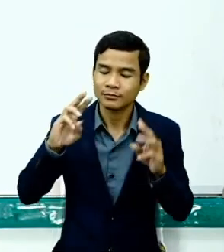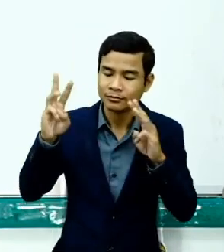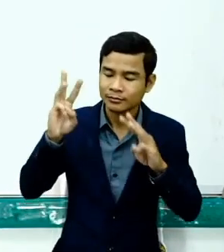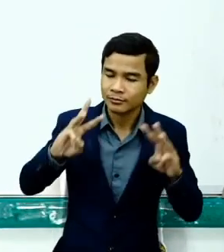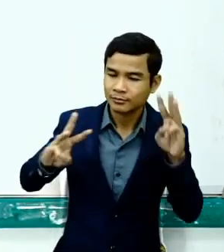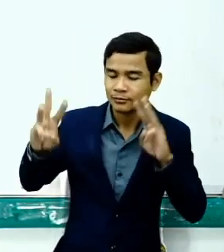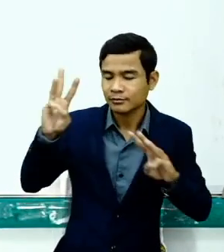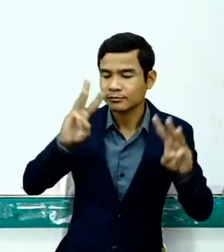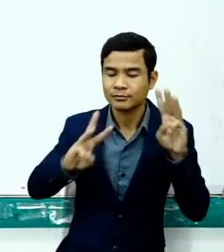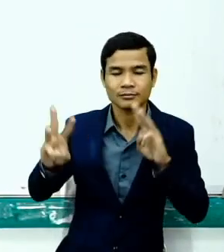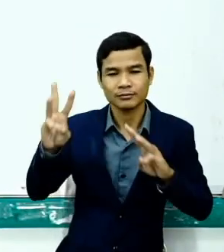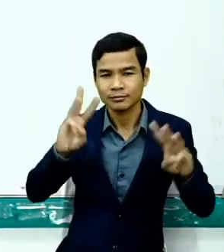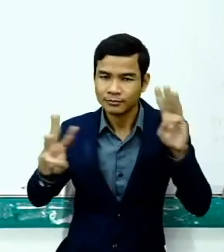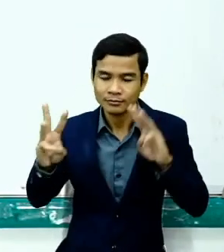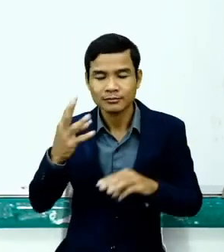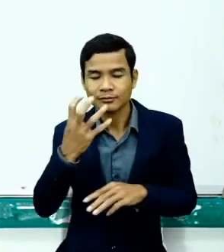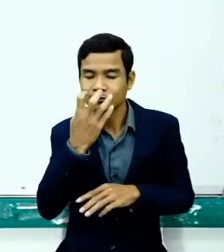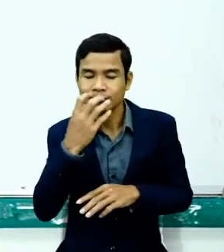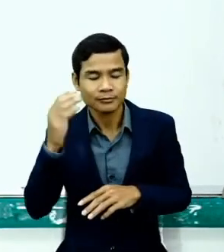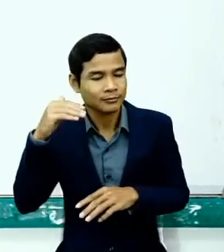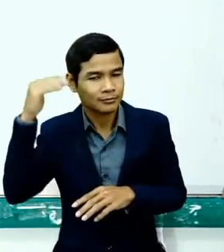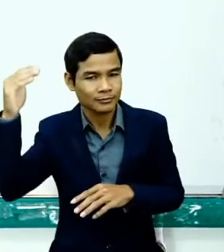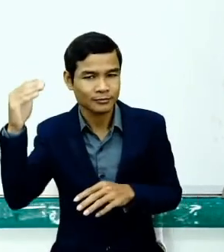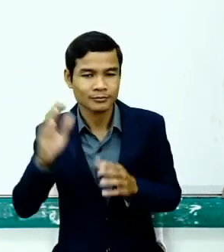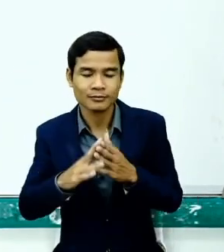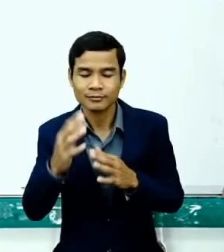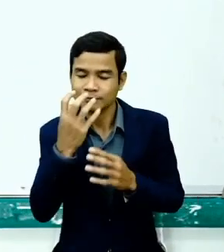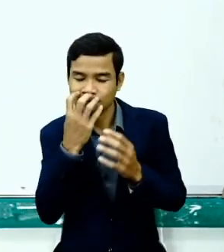យ៉ាអាយ៉ាបងជ្រូក